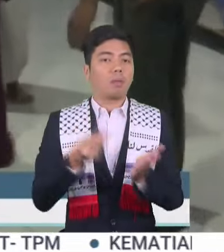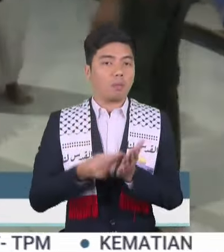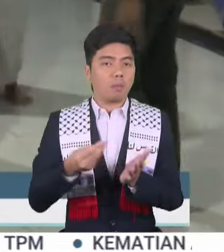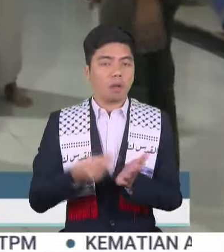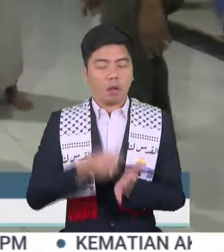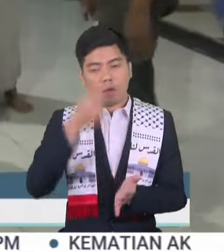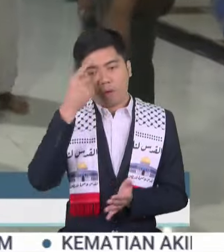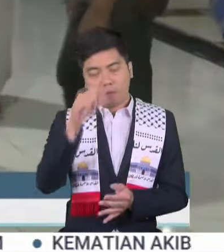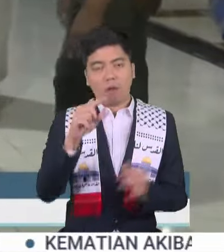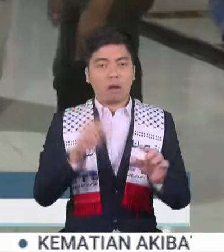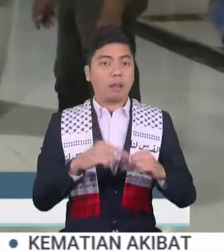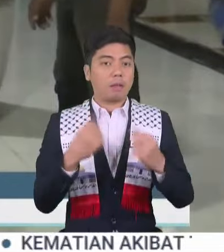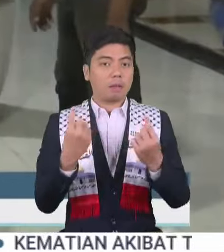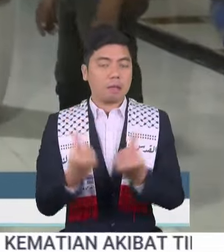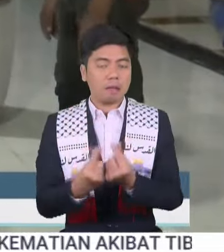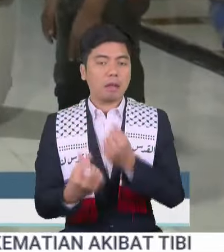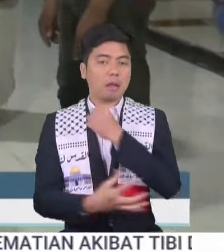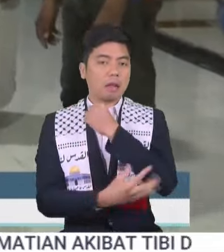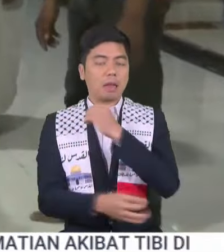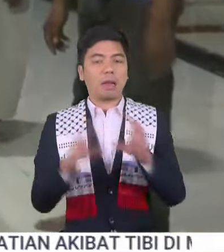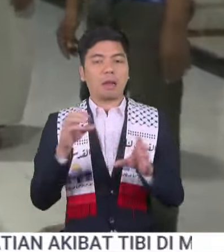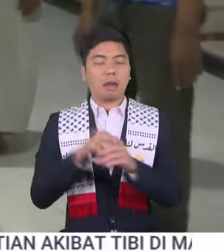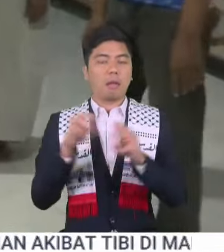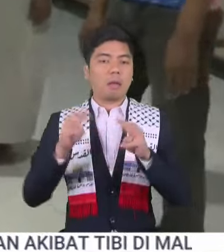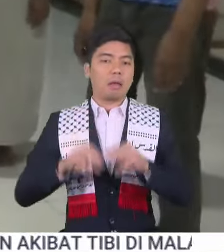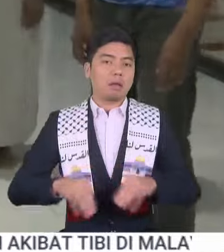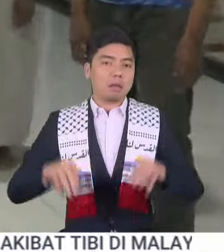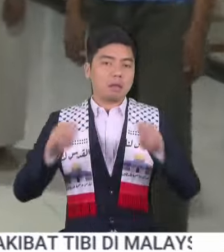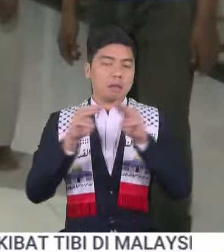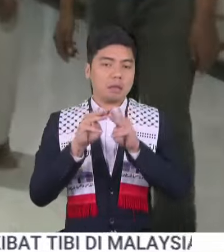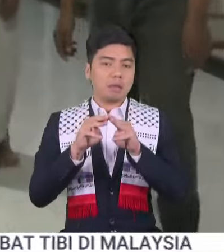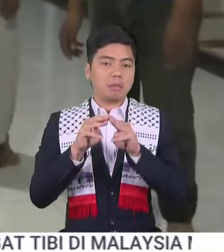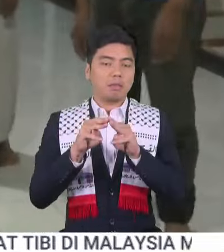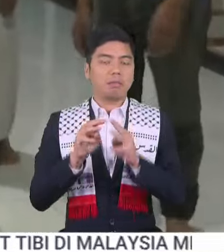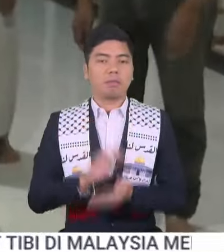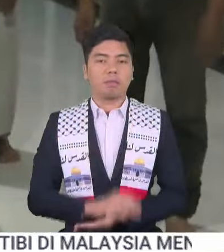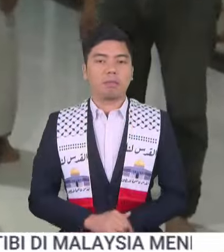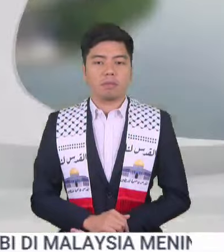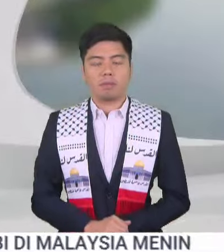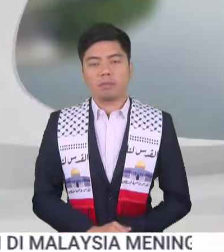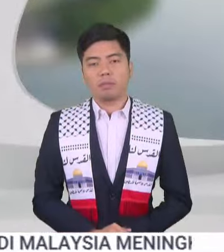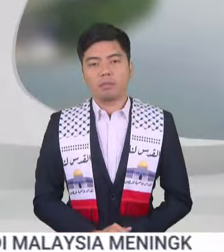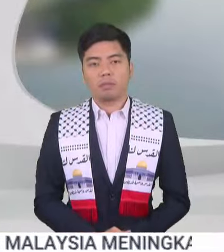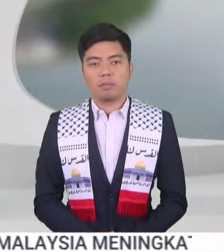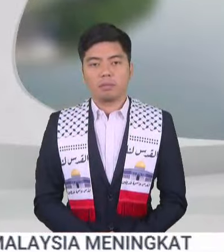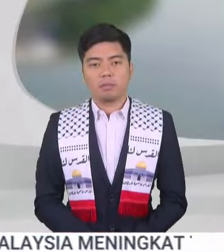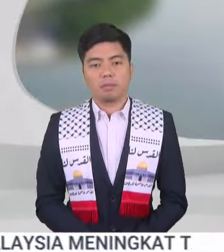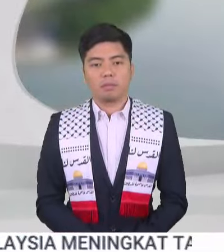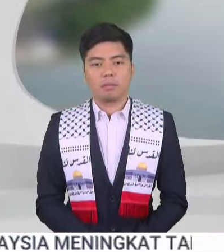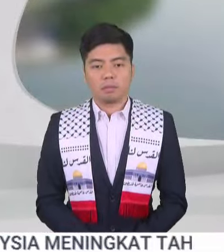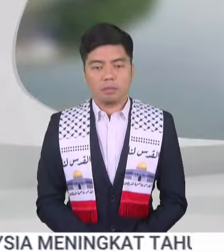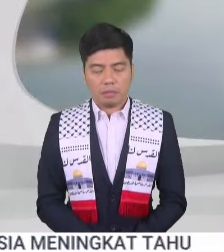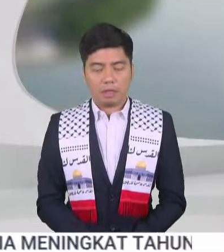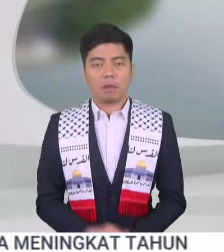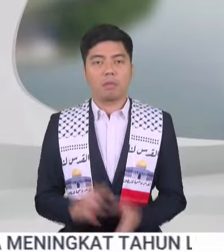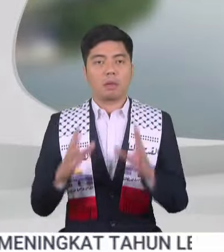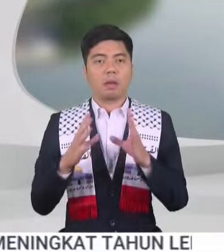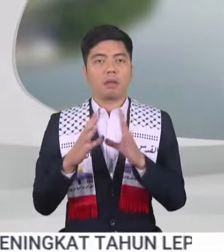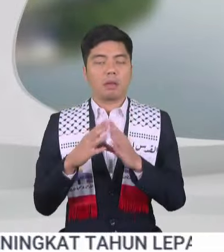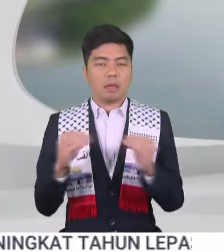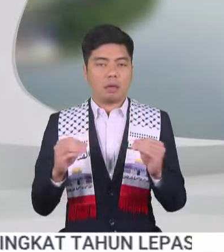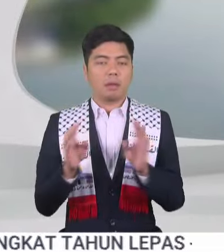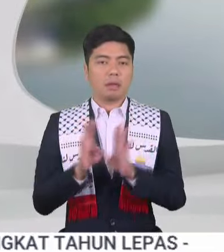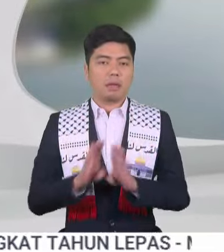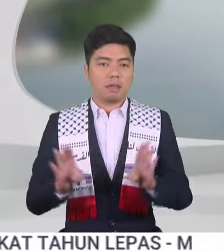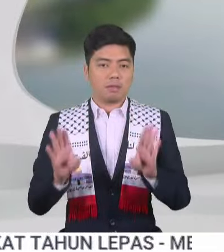tunai kepada golongan asnaf di Masjid Babus Salam, Taman Seri Balong, Tawau. Baik, sekian perkongsian dari